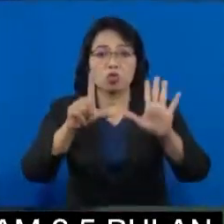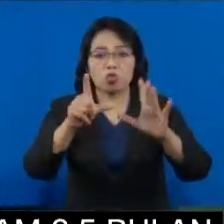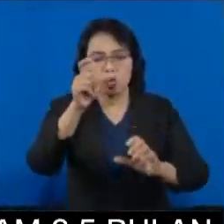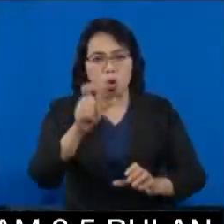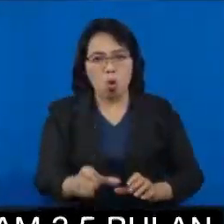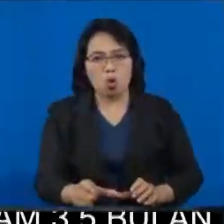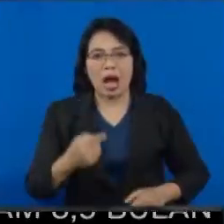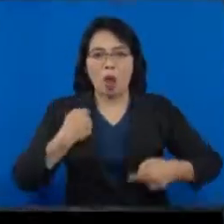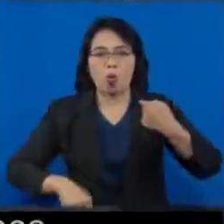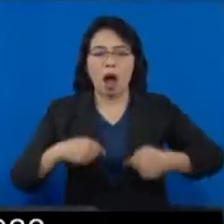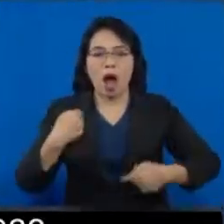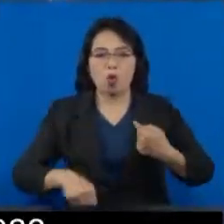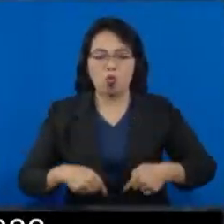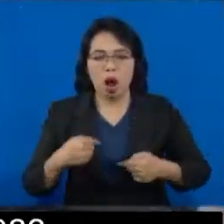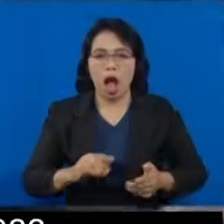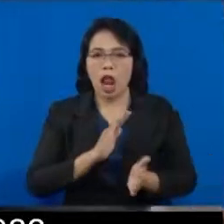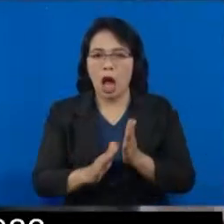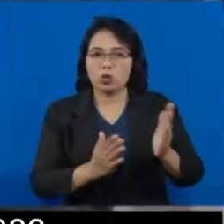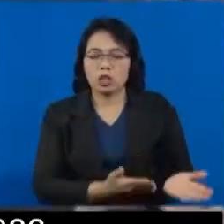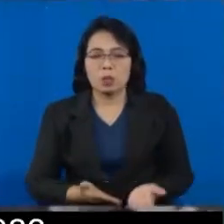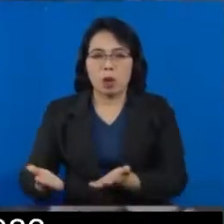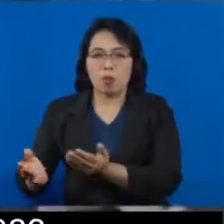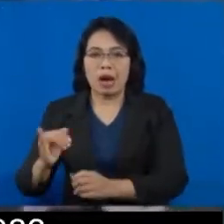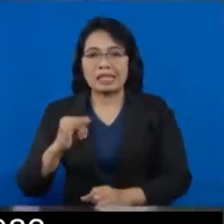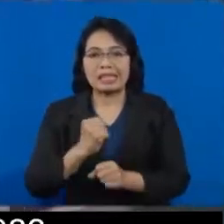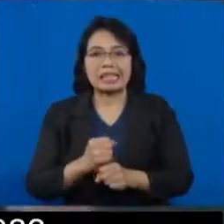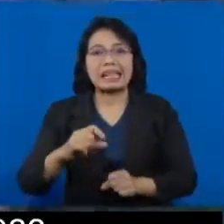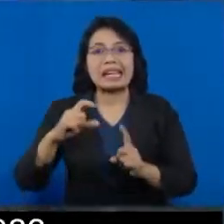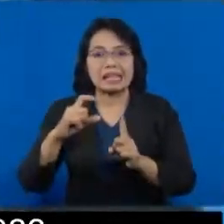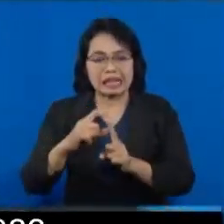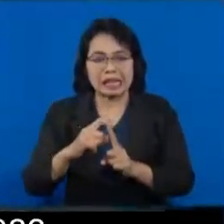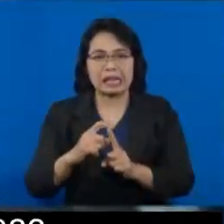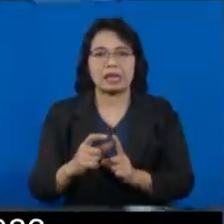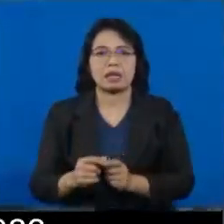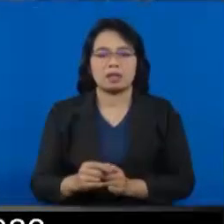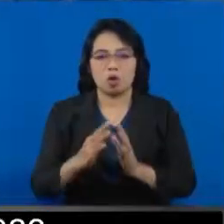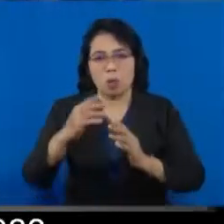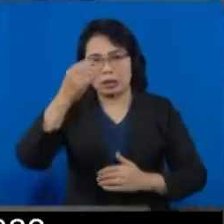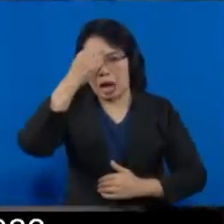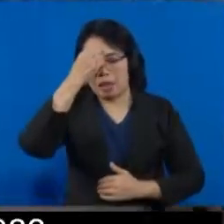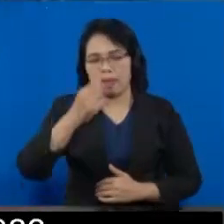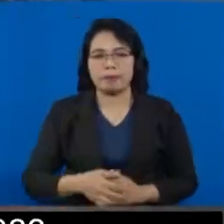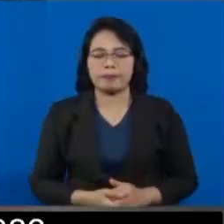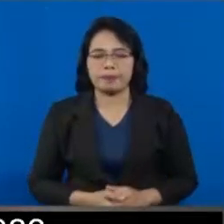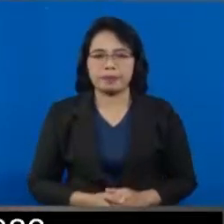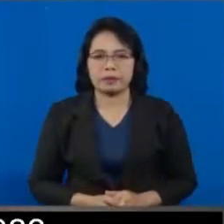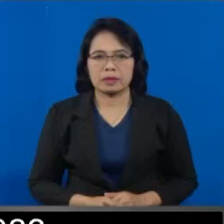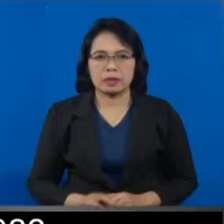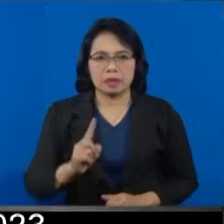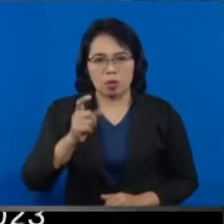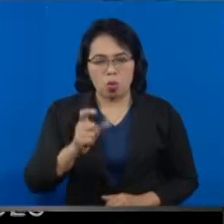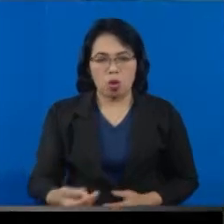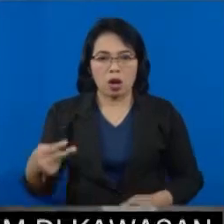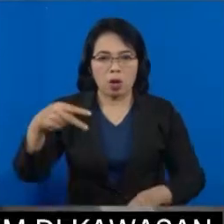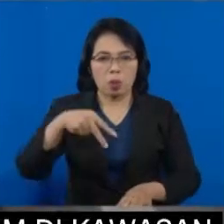pariwisata mengalami luka-luka dilarikan ke IGD RSUD Waluyo Jati Keraksaan. Salah seorang penumpang mengatakan